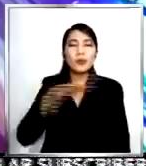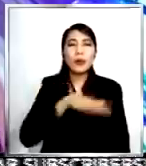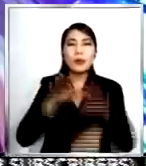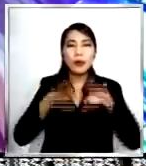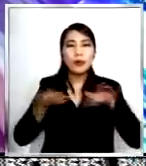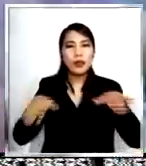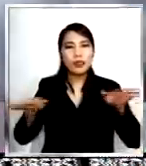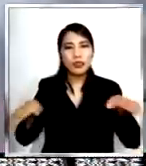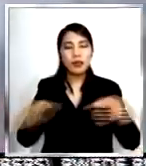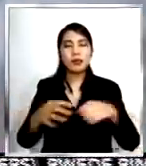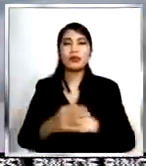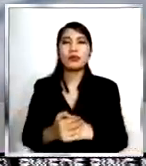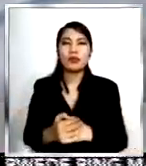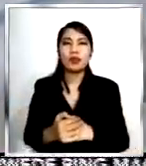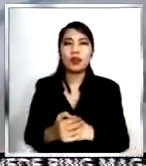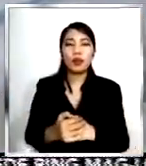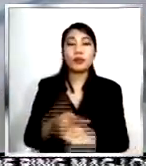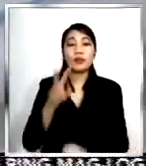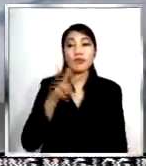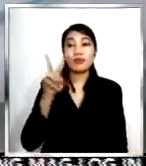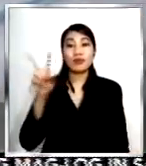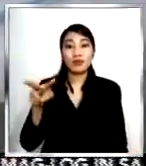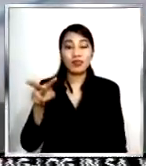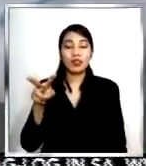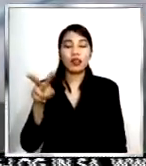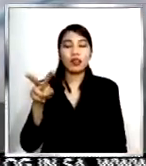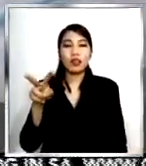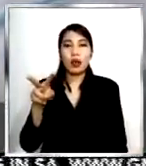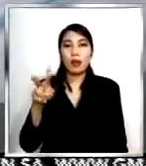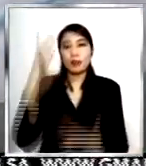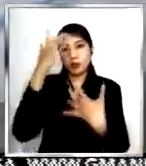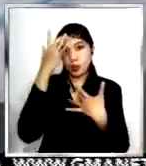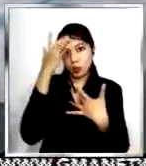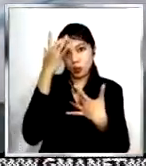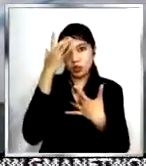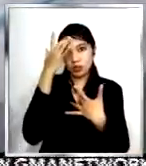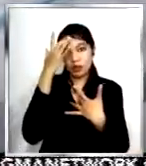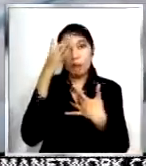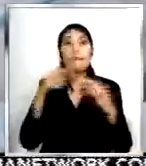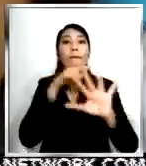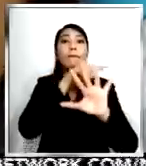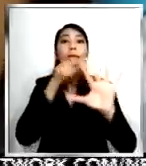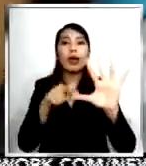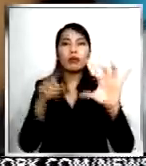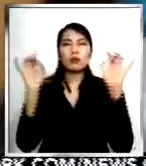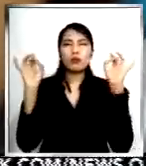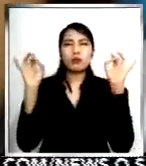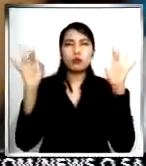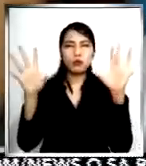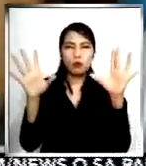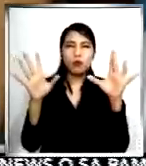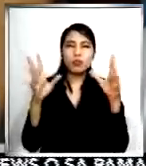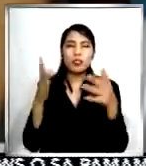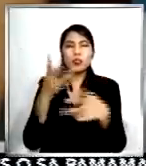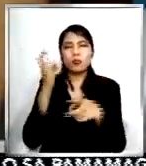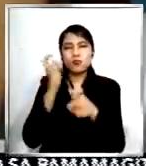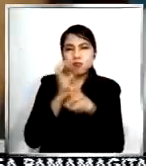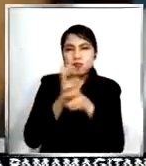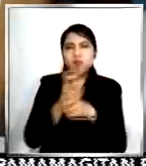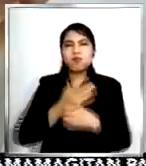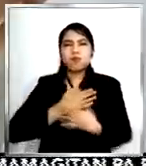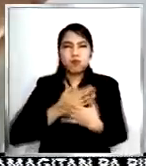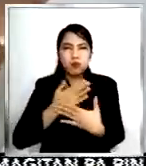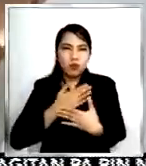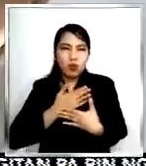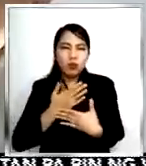sa ward, 5 ang kritikal na pawang intubated dahil hirap sa paghinga. 2 sa kanila, mga bagong